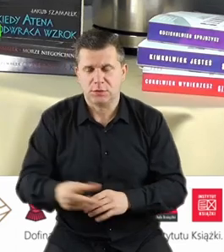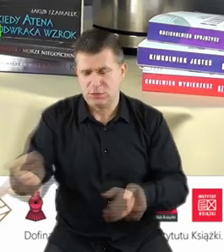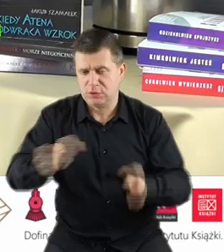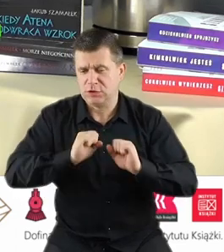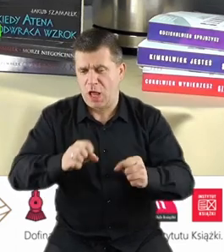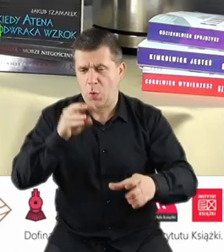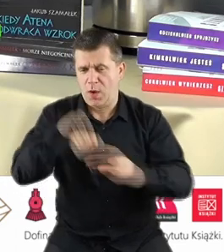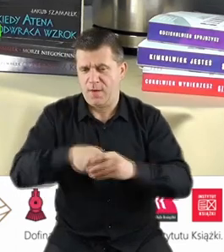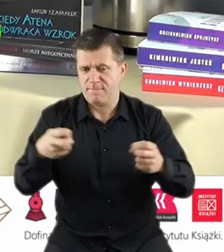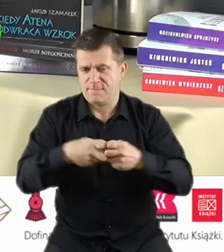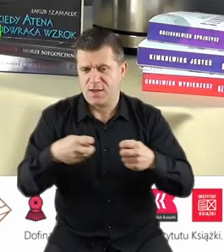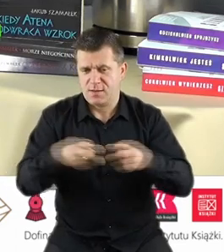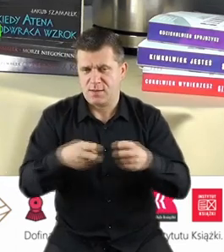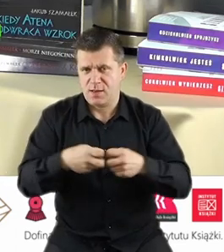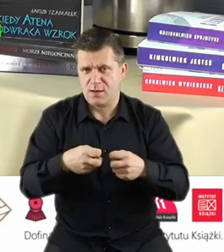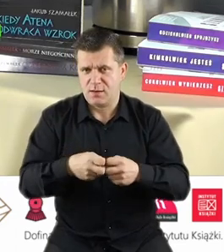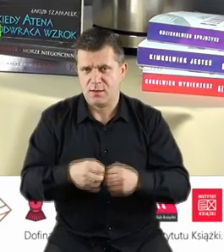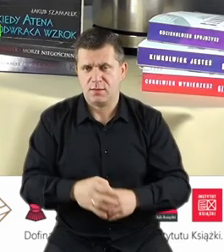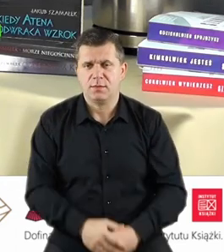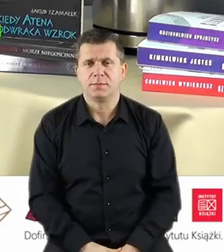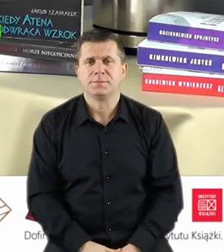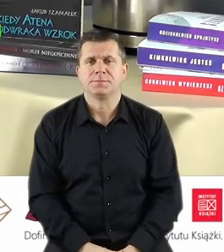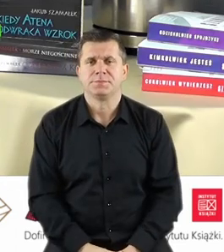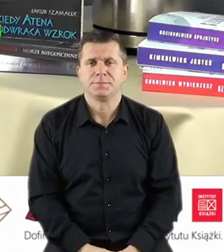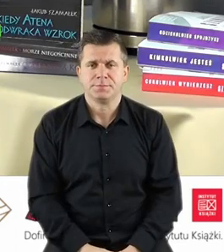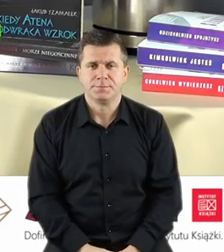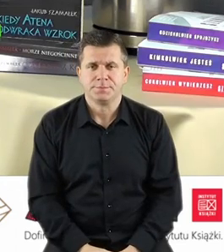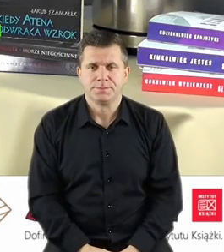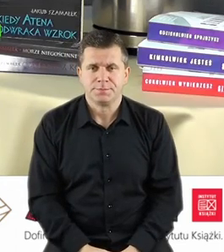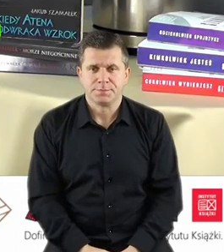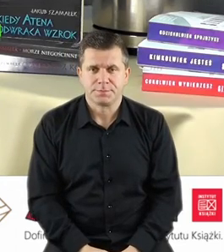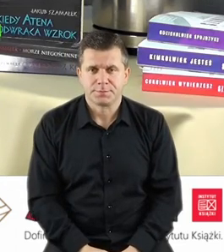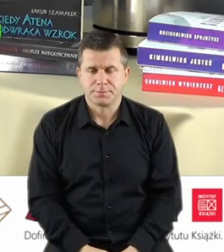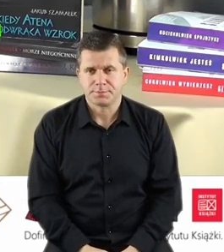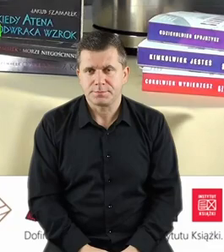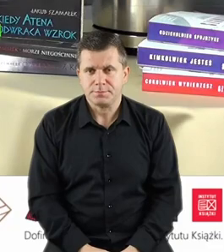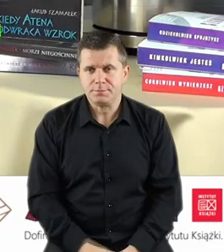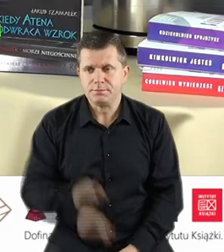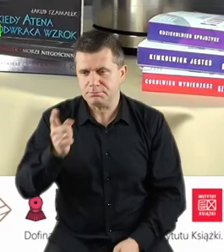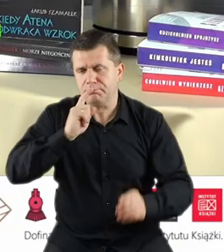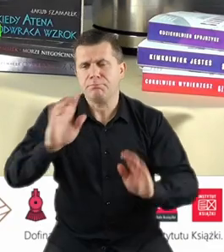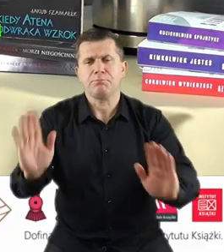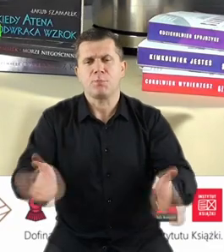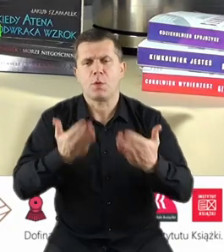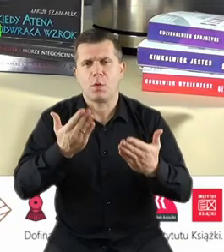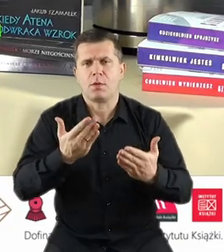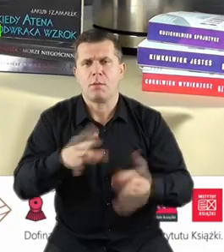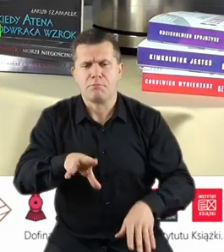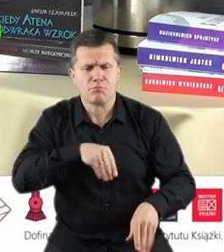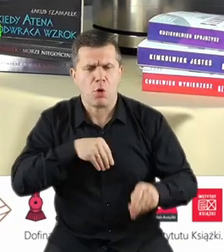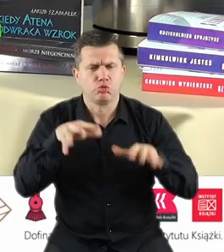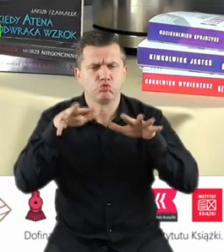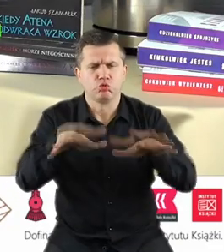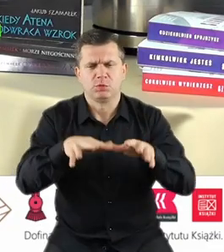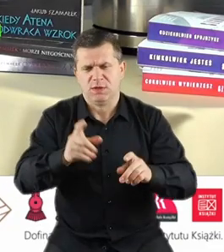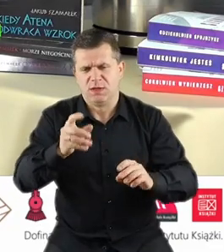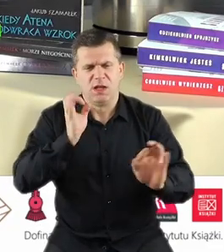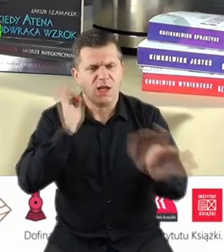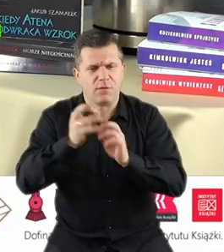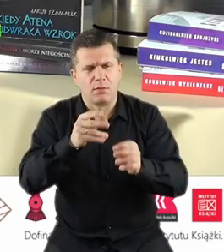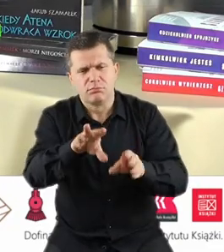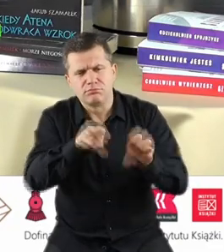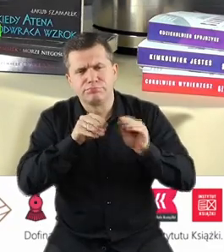internecie, prowadzone przez dziennikarzy z kolektywu Bellingcat, którzy pokazywali, ile można wyciągnąć informacji z mediów